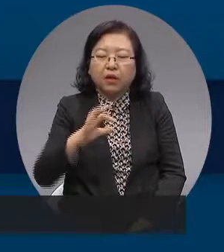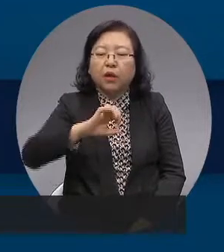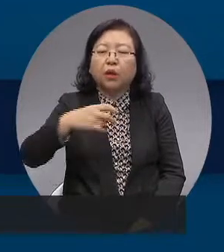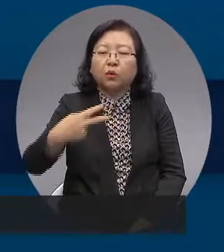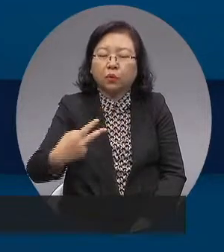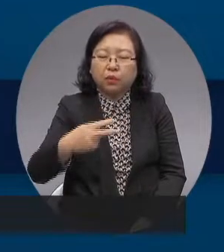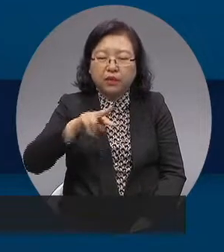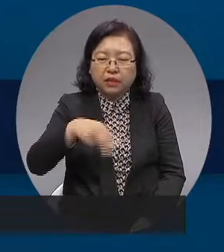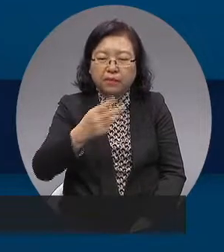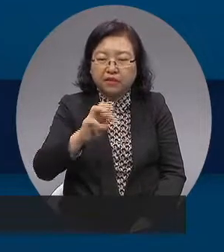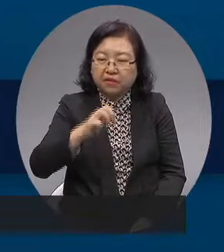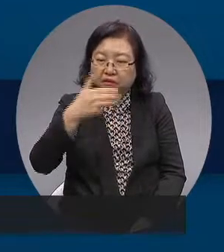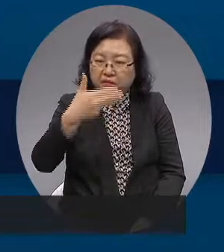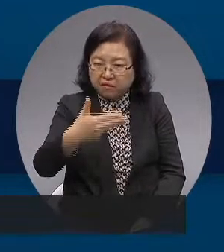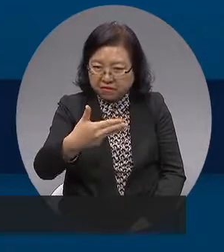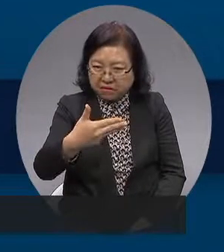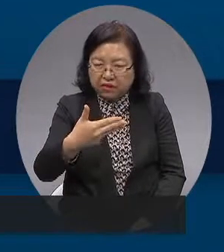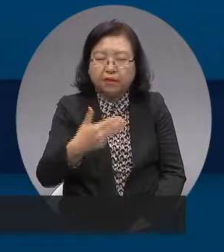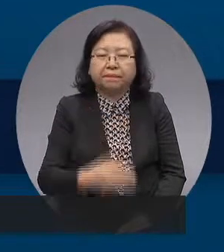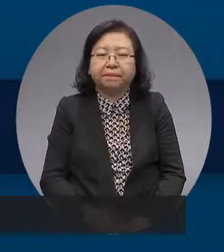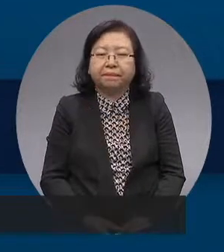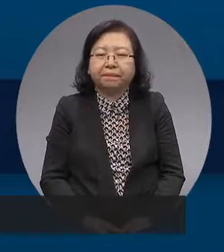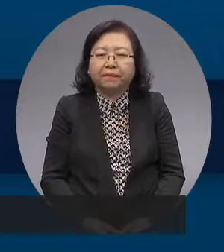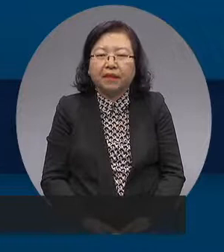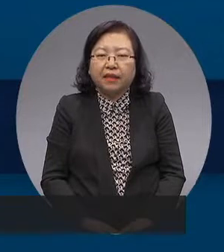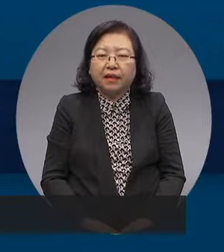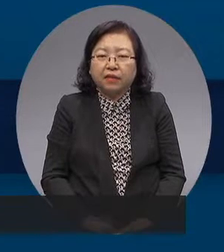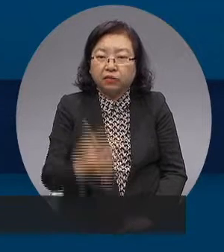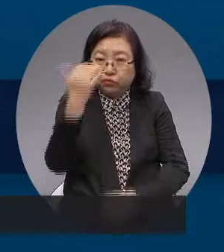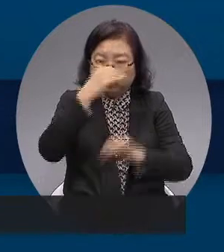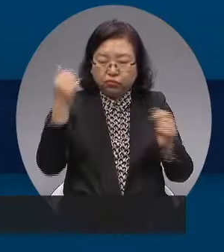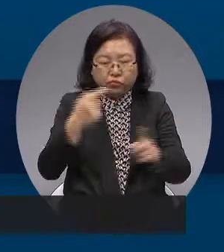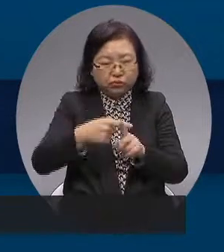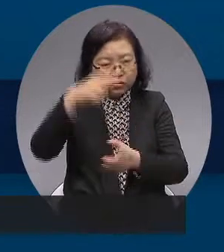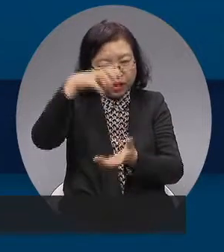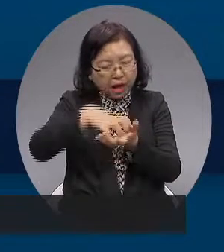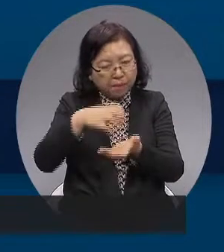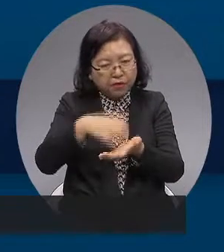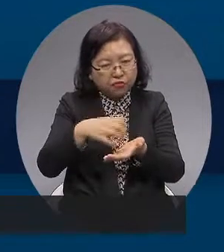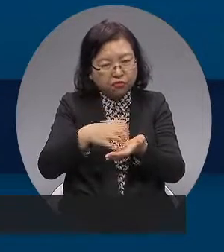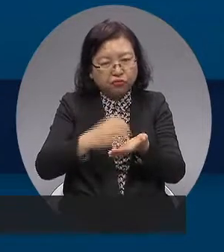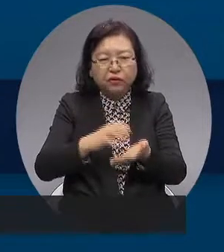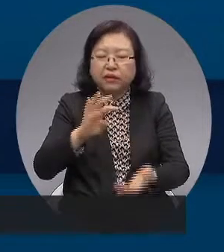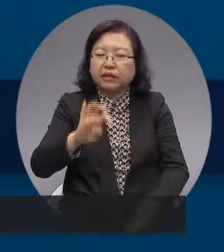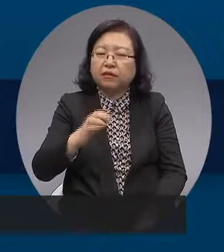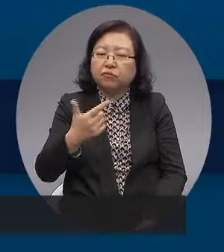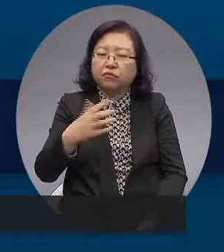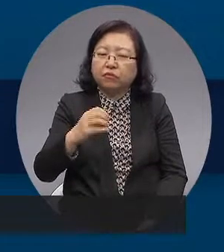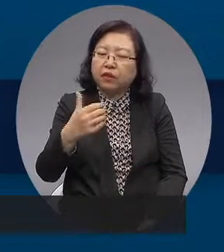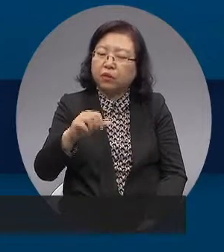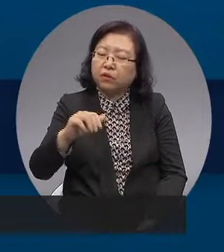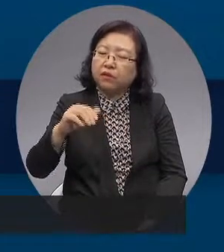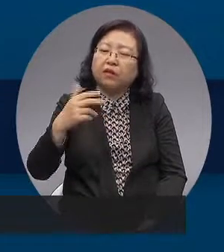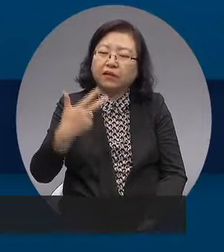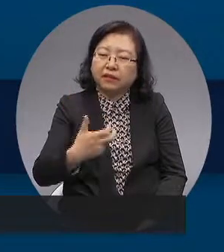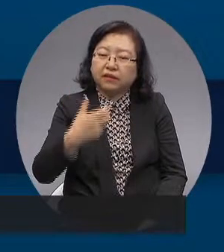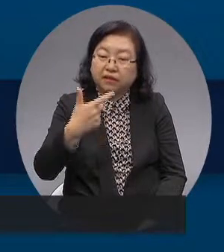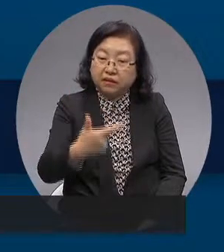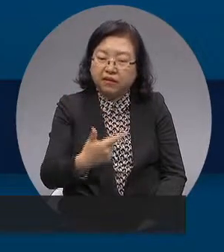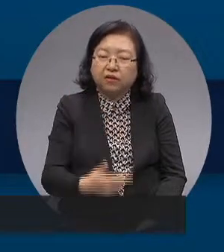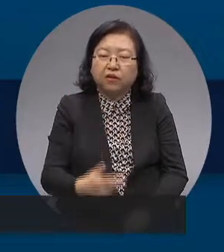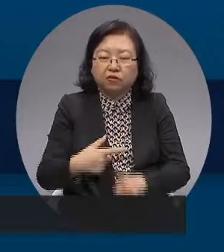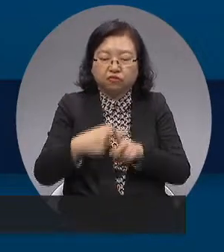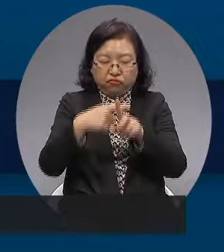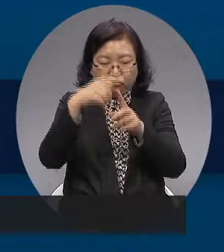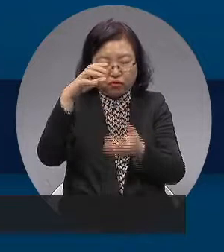영동 238명이 확진됐습니다. 충북 누적 환자는 46만 5,076명,